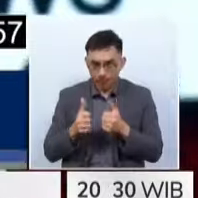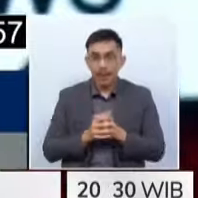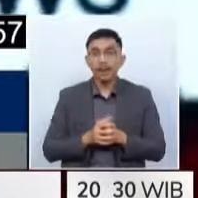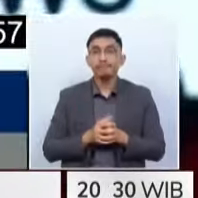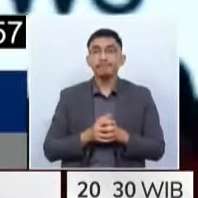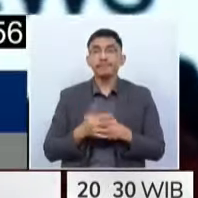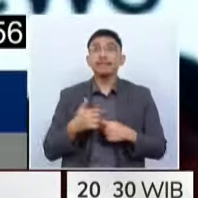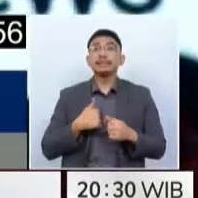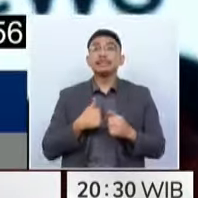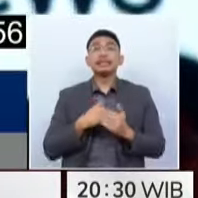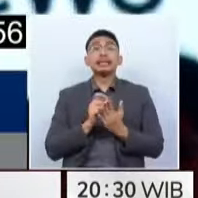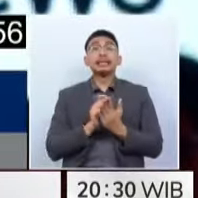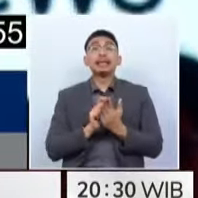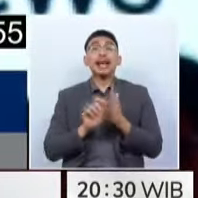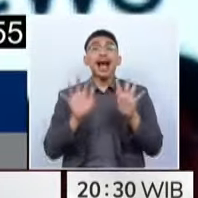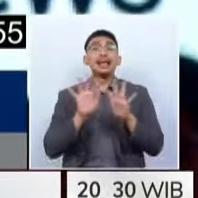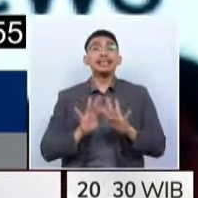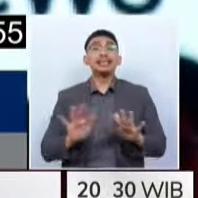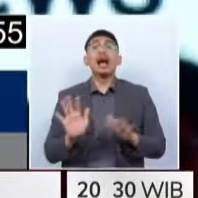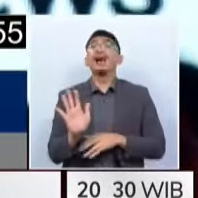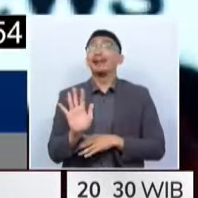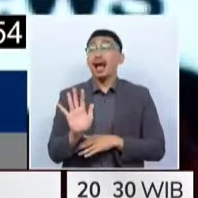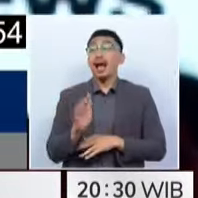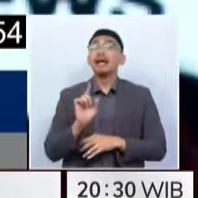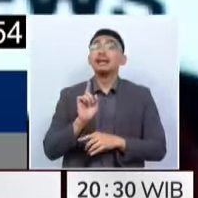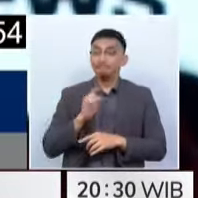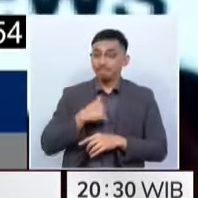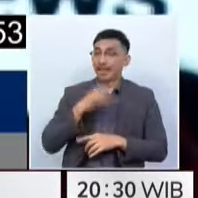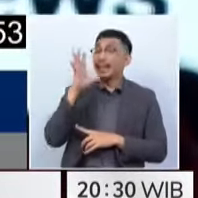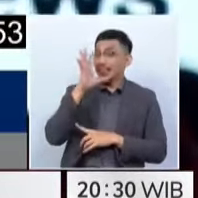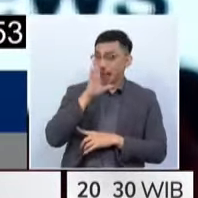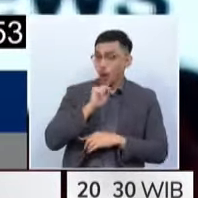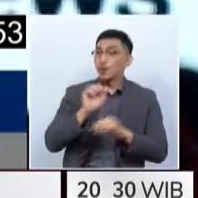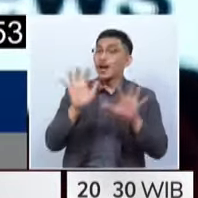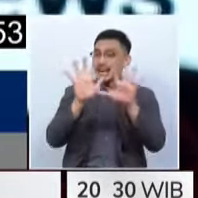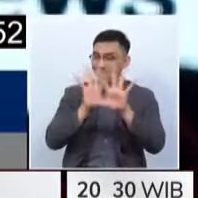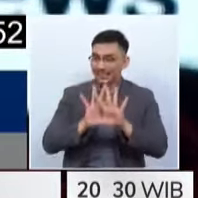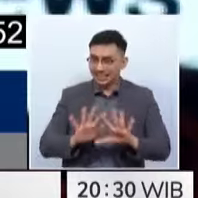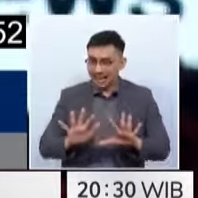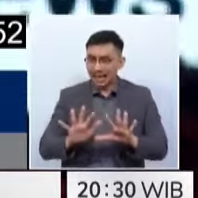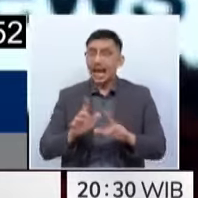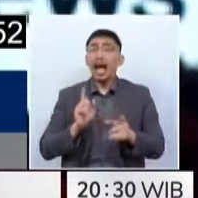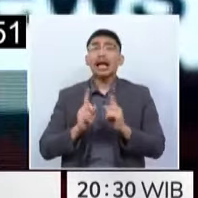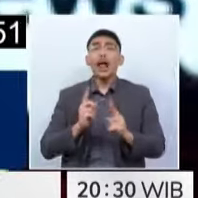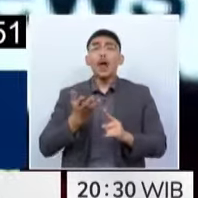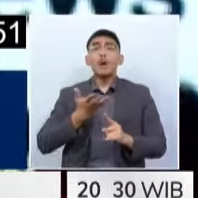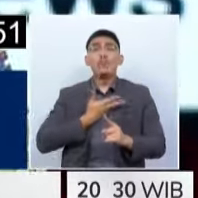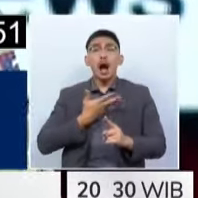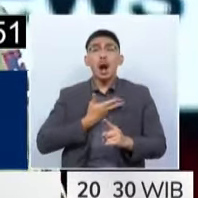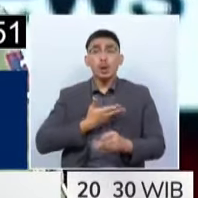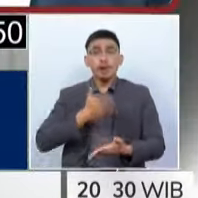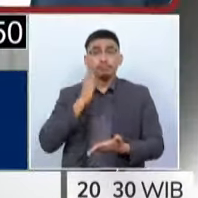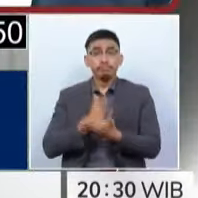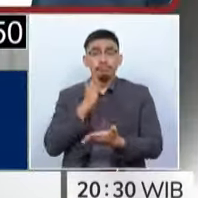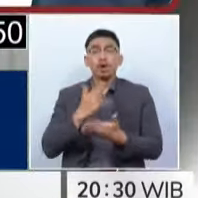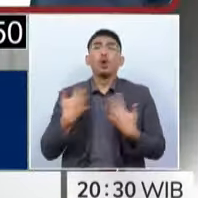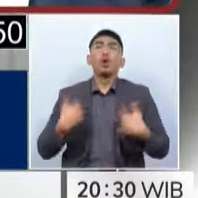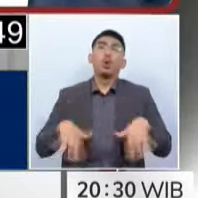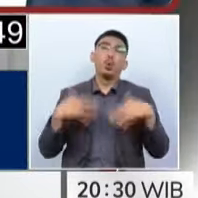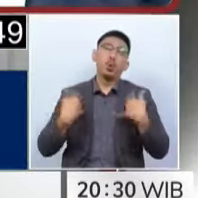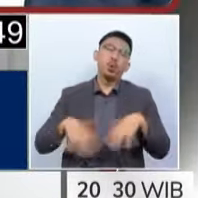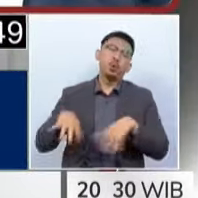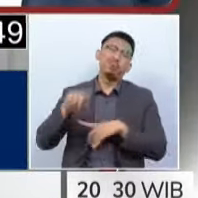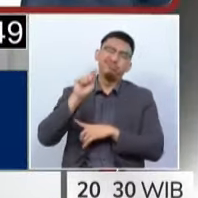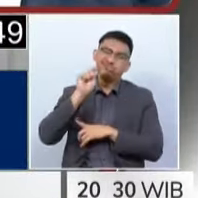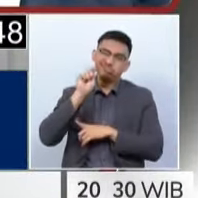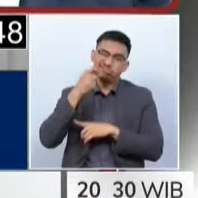ASEAN saya tahu persis pengambilan keputusan di Asean itu rumitnya minta ampun karena harus dengan